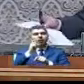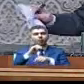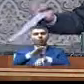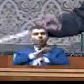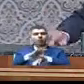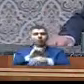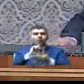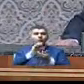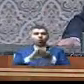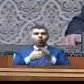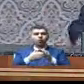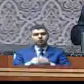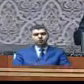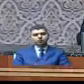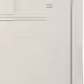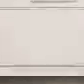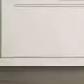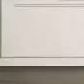في المغرب.